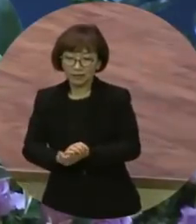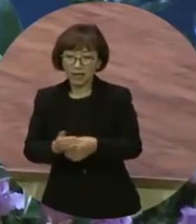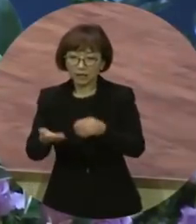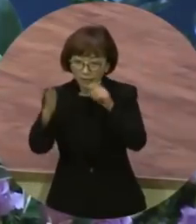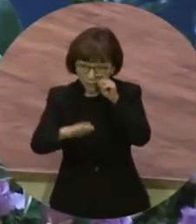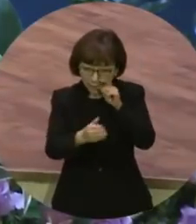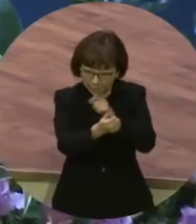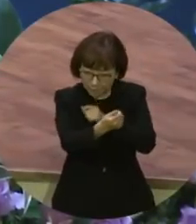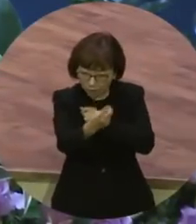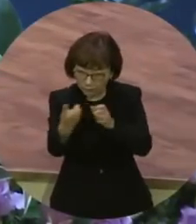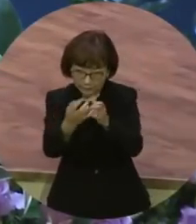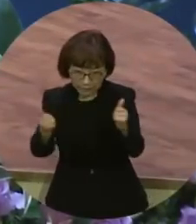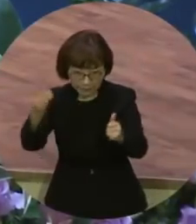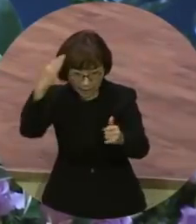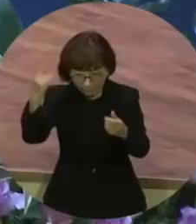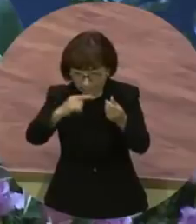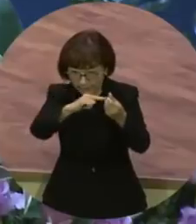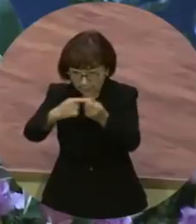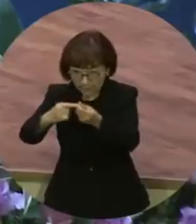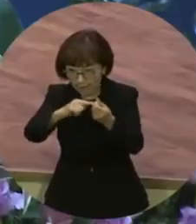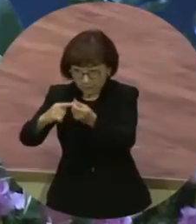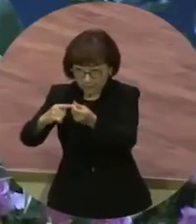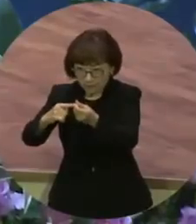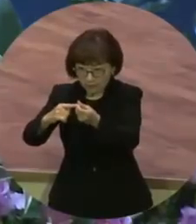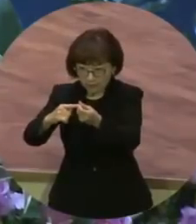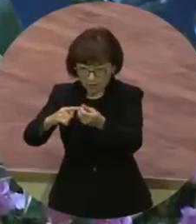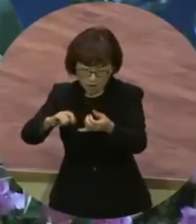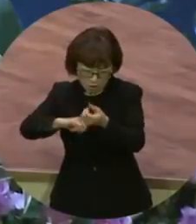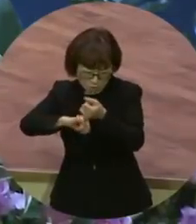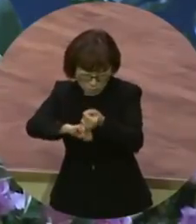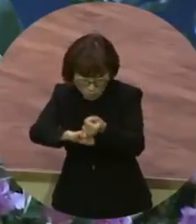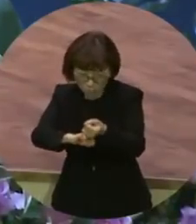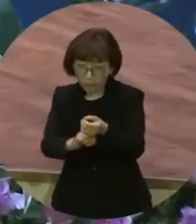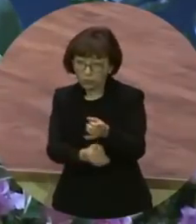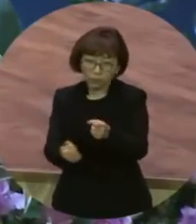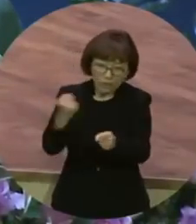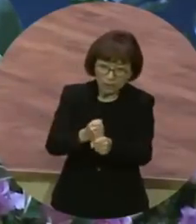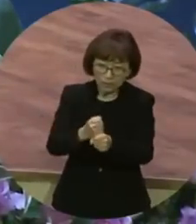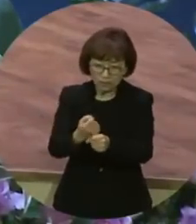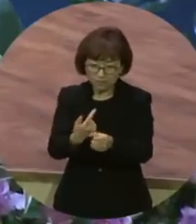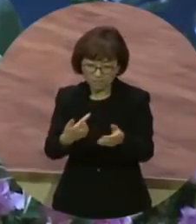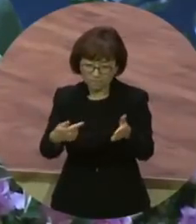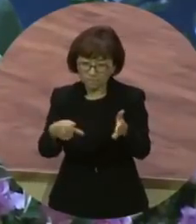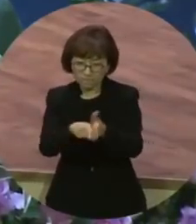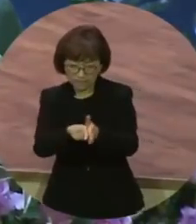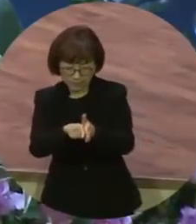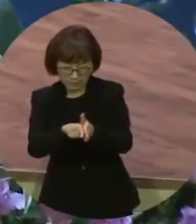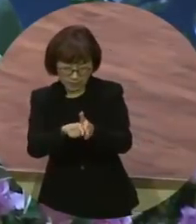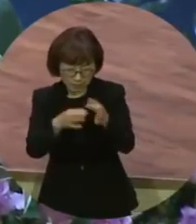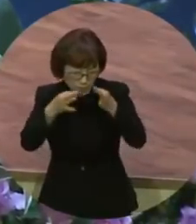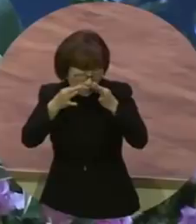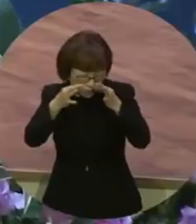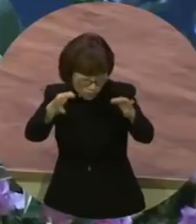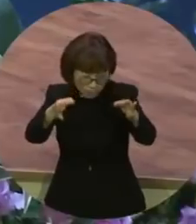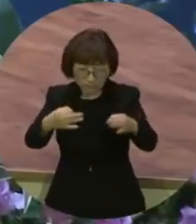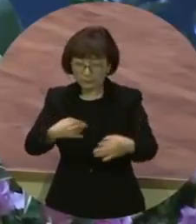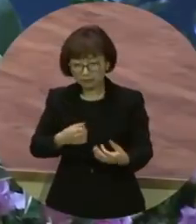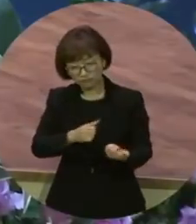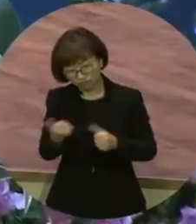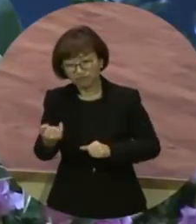지켜내므로 민족 사상을 지키고자 했던 소수의 조선 어학회 회원들이 생명 걸고 싸우는 그 내용을 영화로